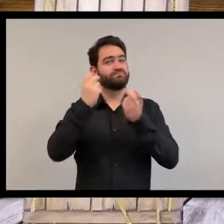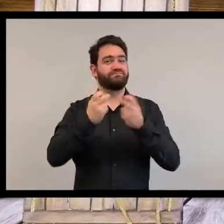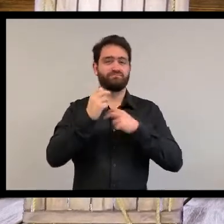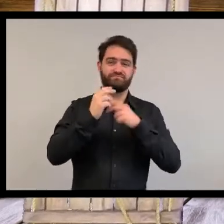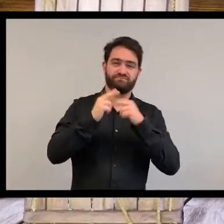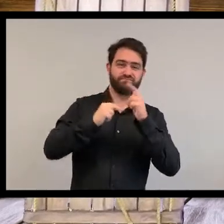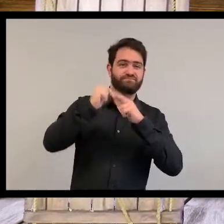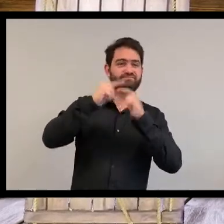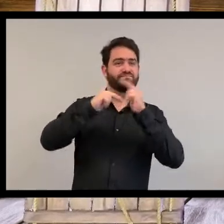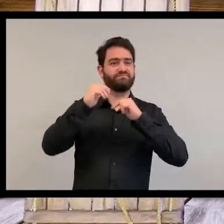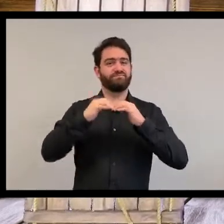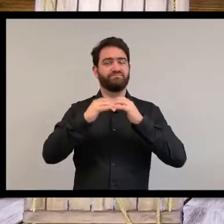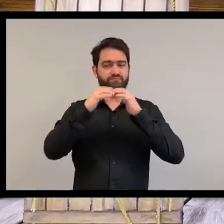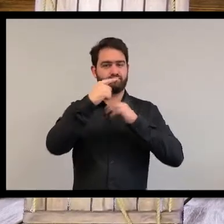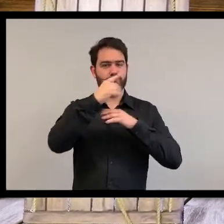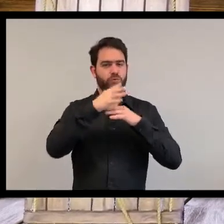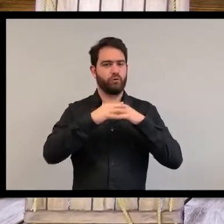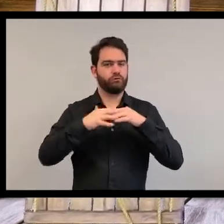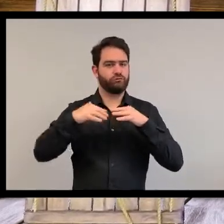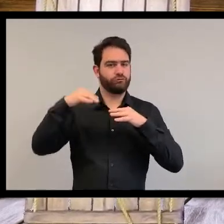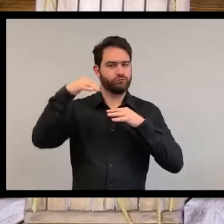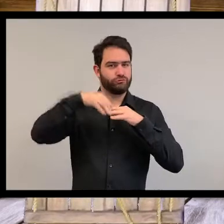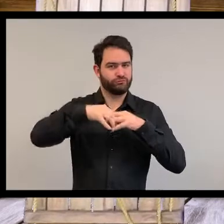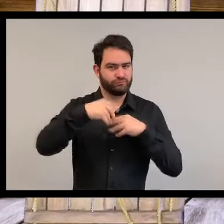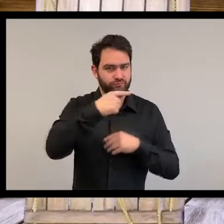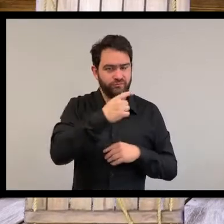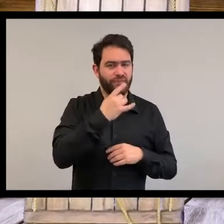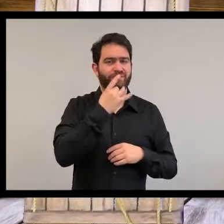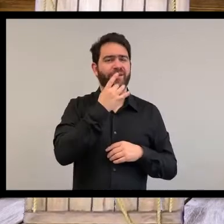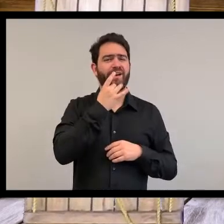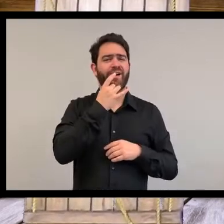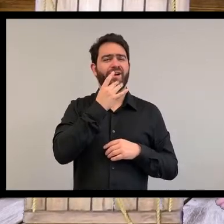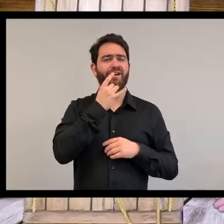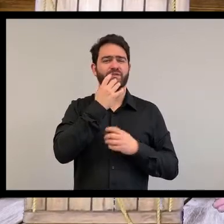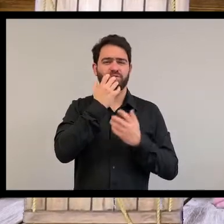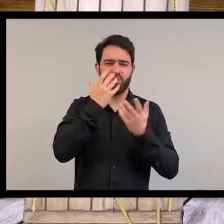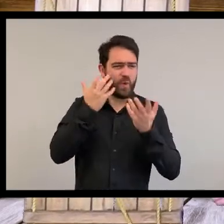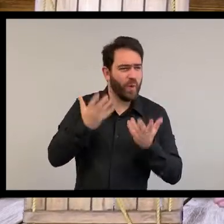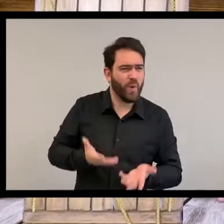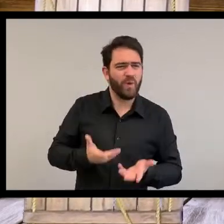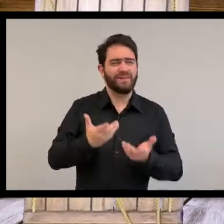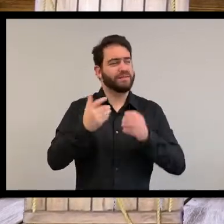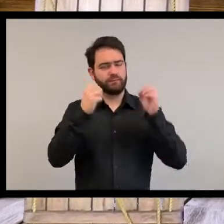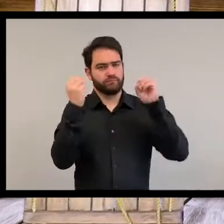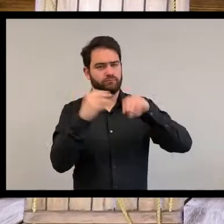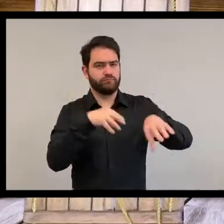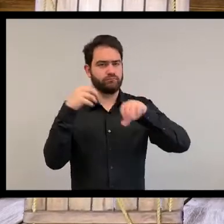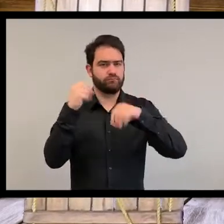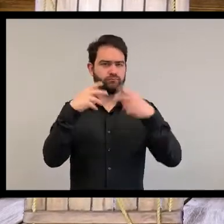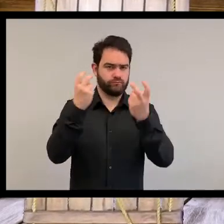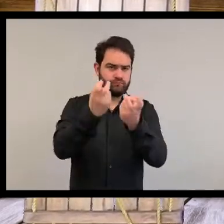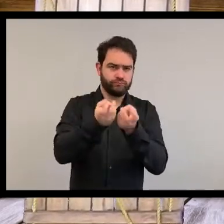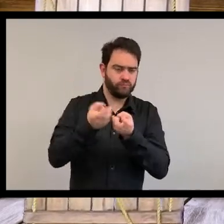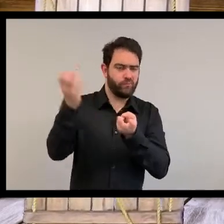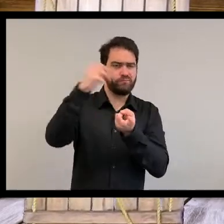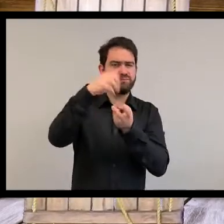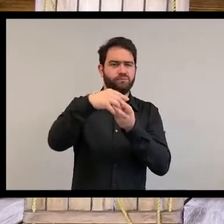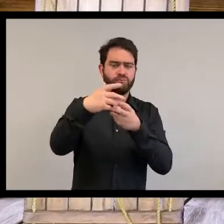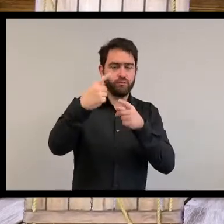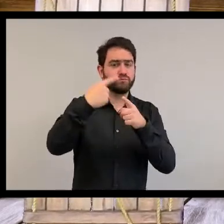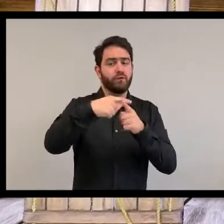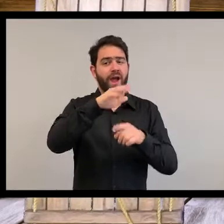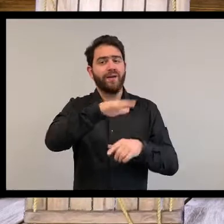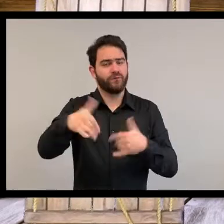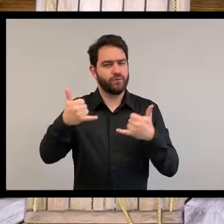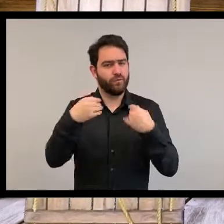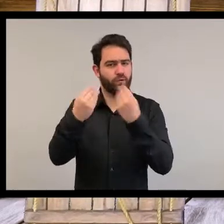Autochtones. C'est nous qui avons inventé cette manière de transporter en hiver des objets lourds. Puis nous, les